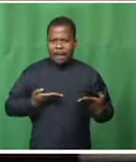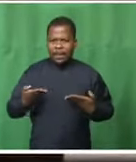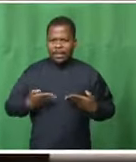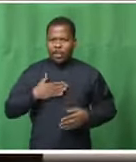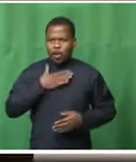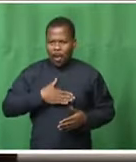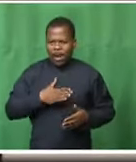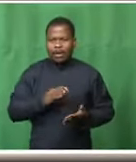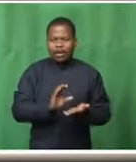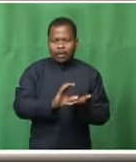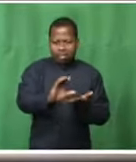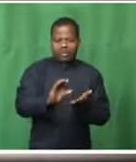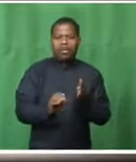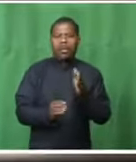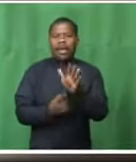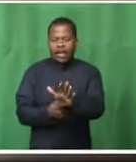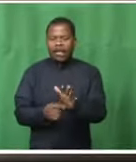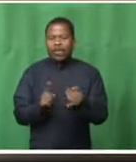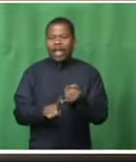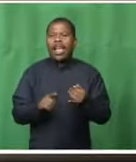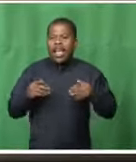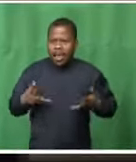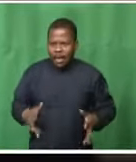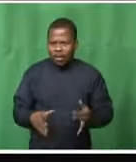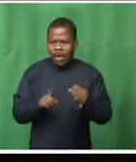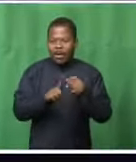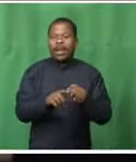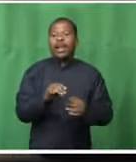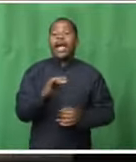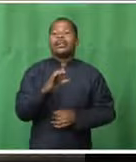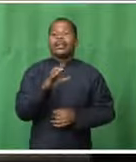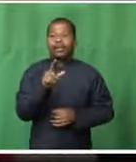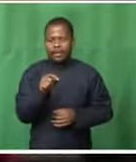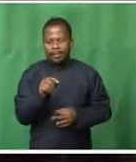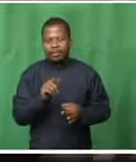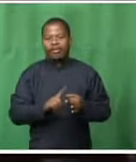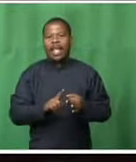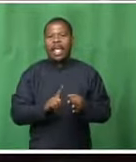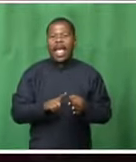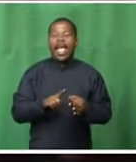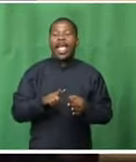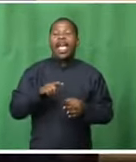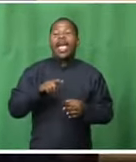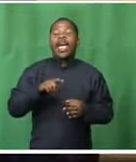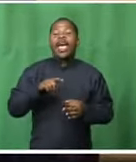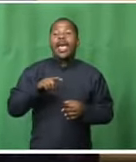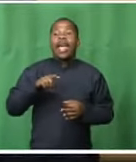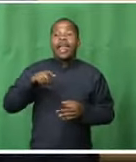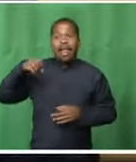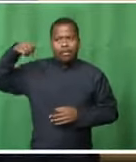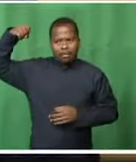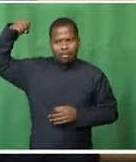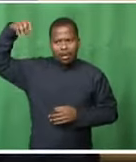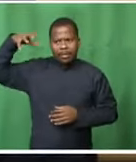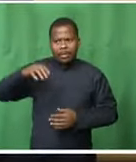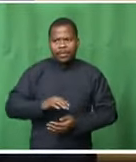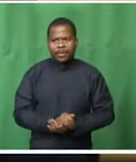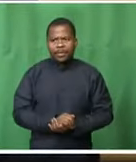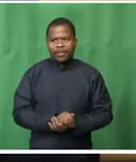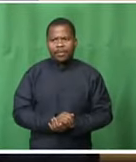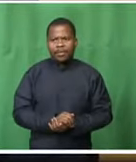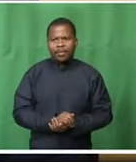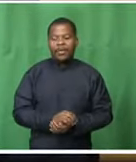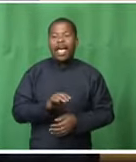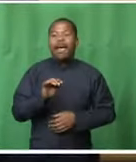etinhlangothini temnotho letifaka ekhathi tekulima tekuxhumana nebucwephesha netemandla. Iqala isekta